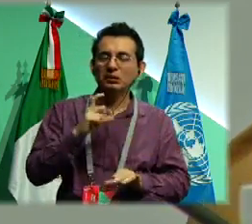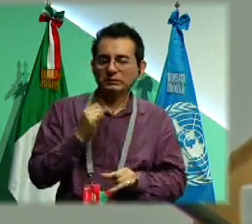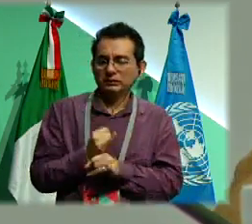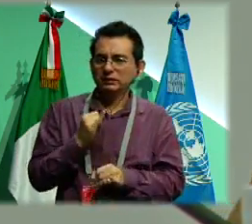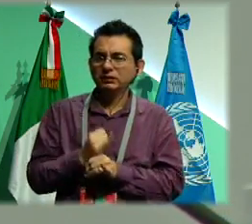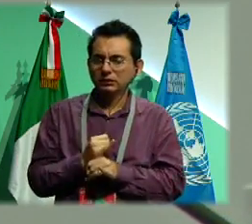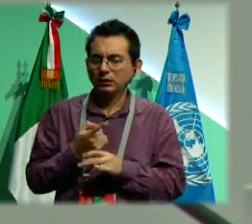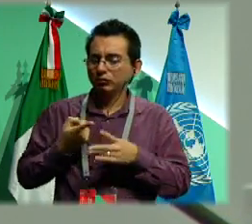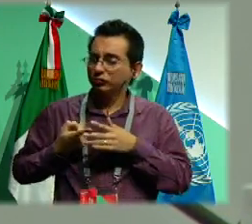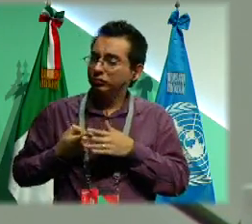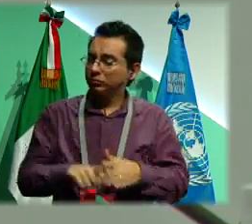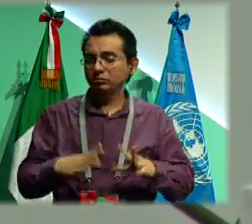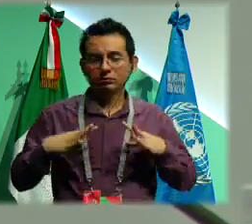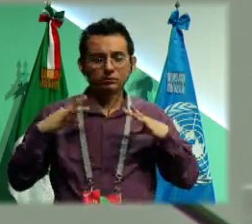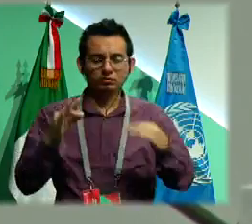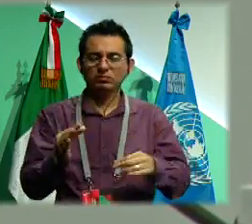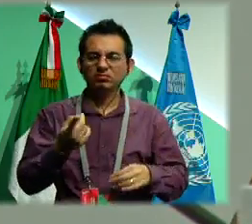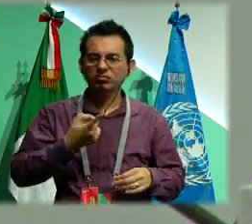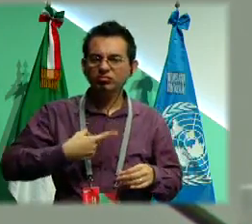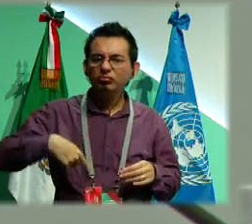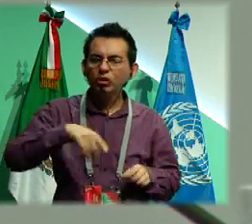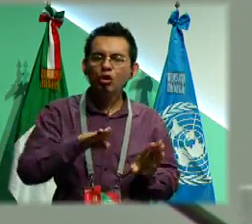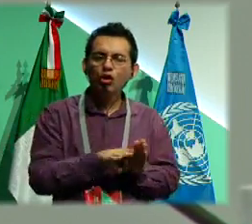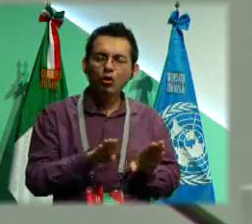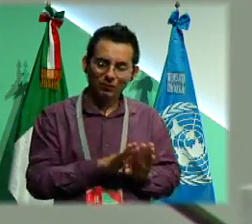accords bilatéraux.